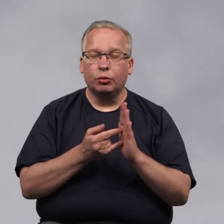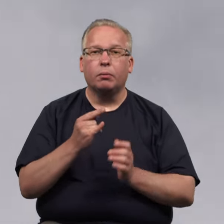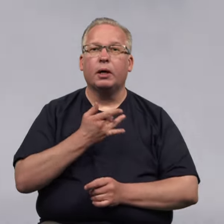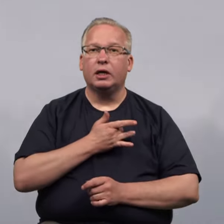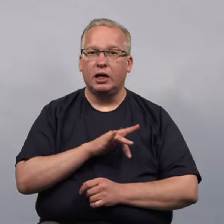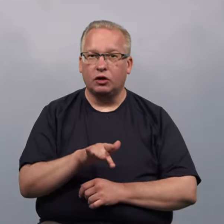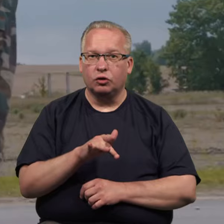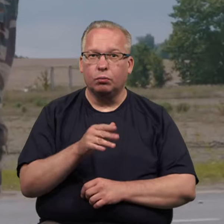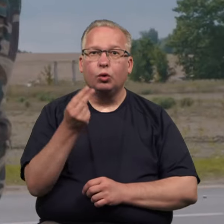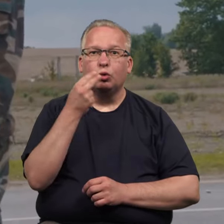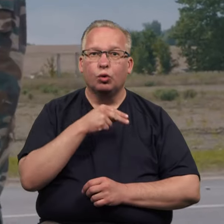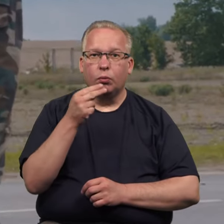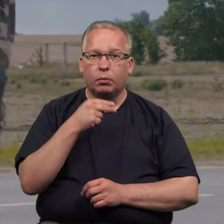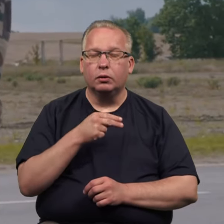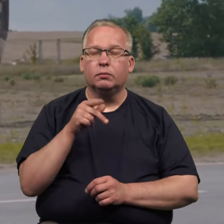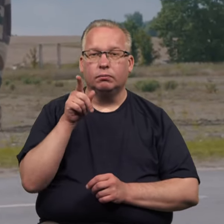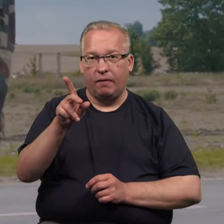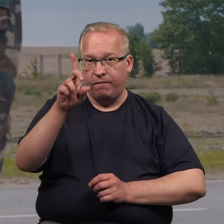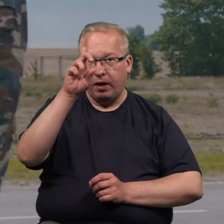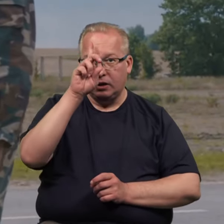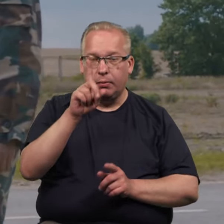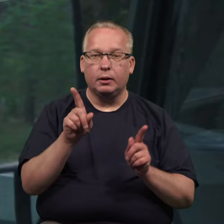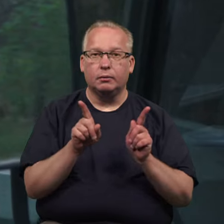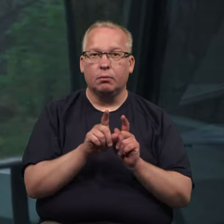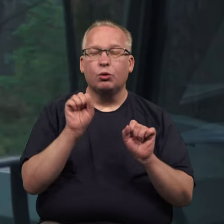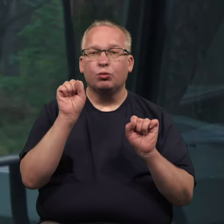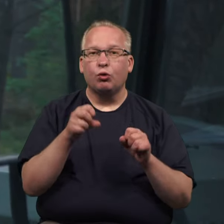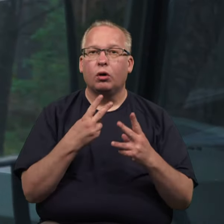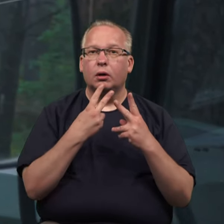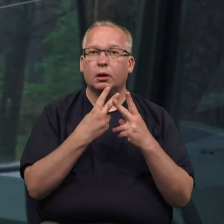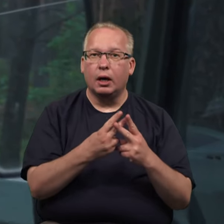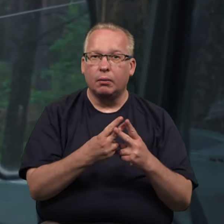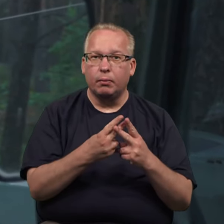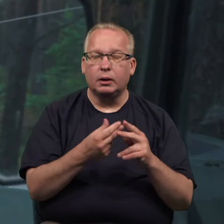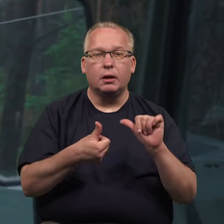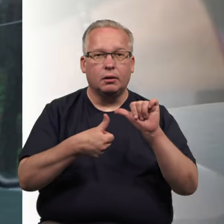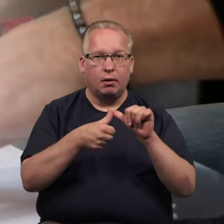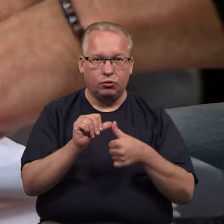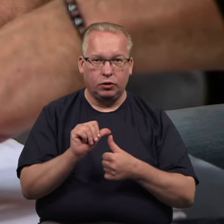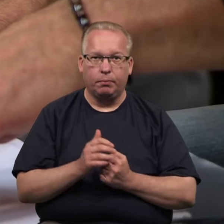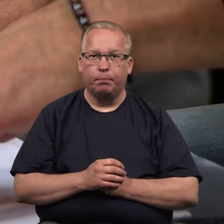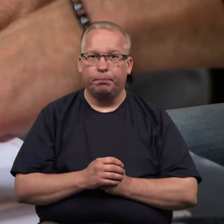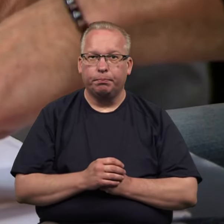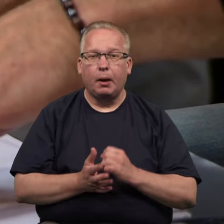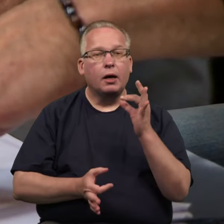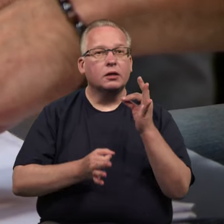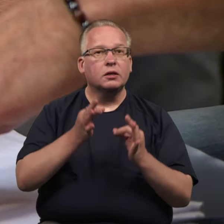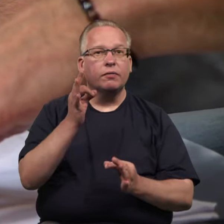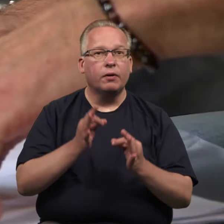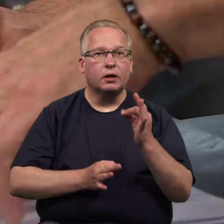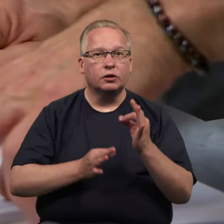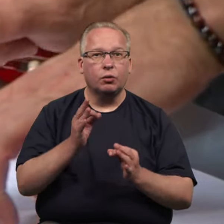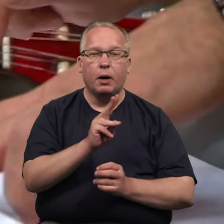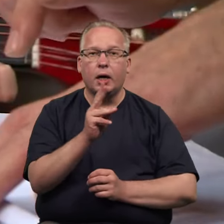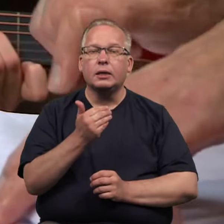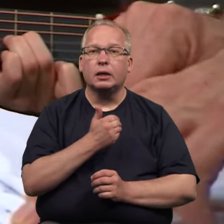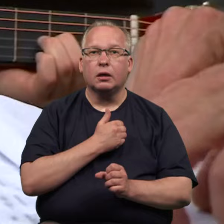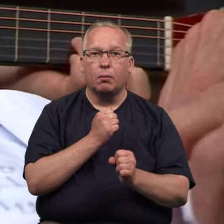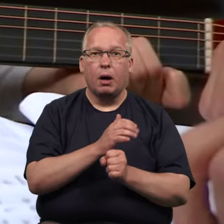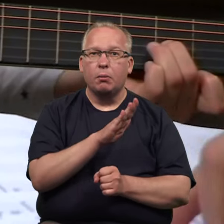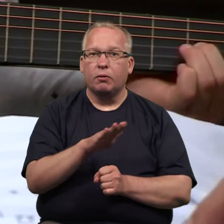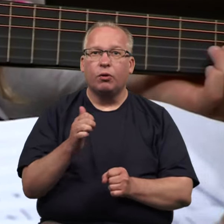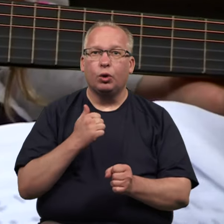atsakomybę už nusikaltimus valstybei, grėstų laisvės atėmimas ir iki gyvos galvos. Svarstoma, kad ketinantys dirbti su vaikais